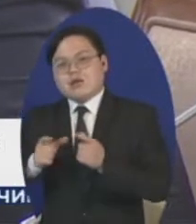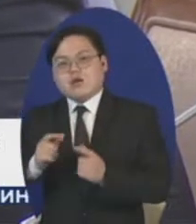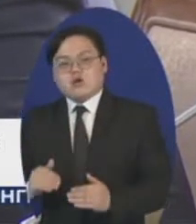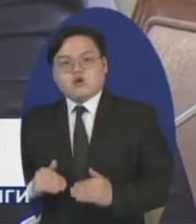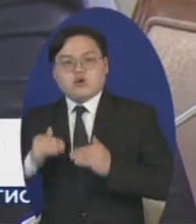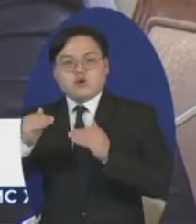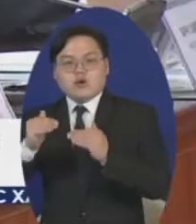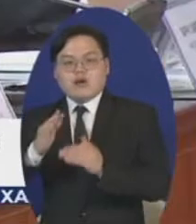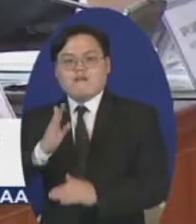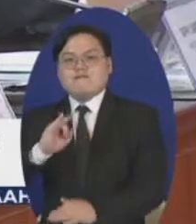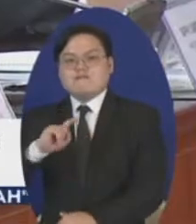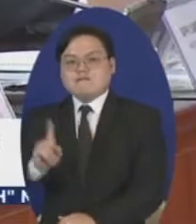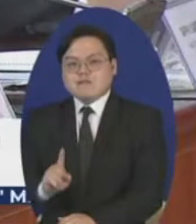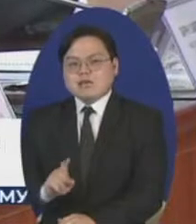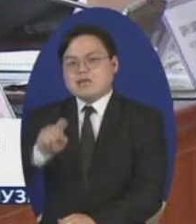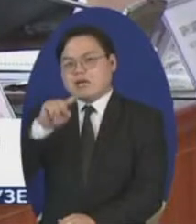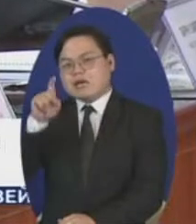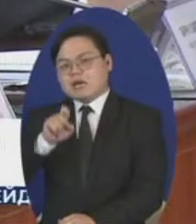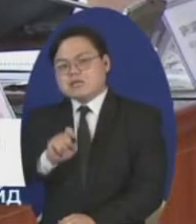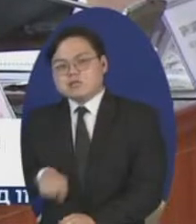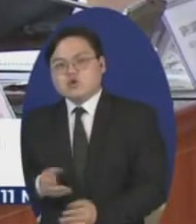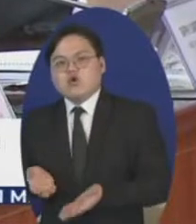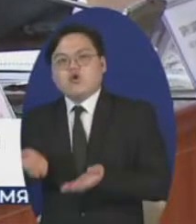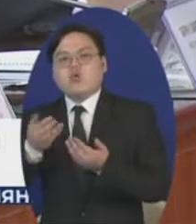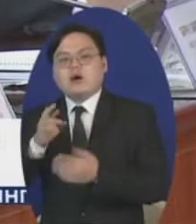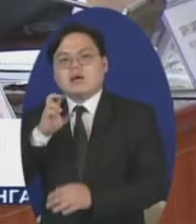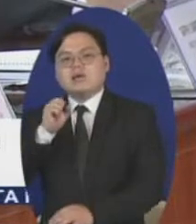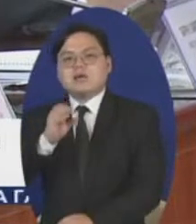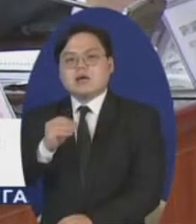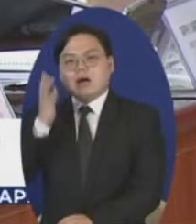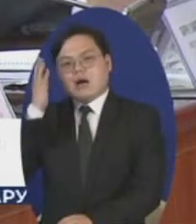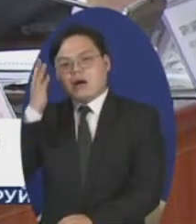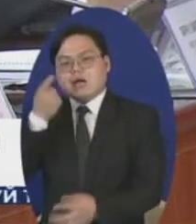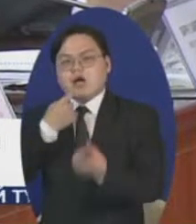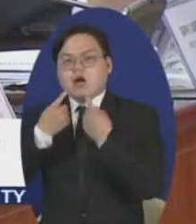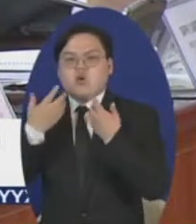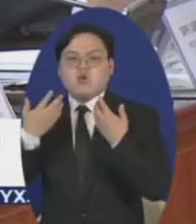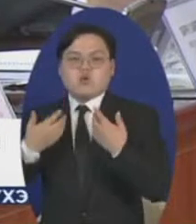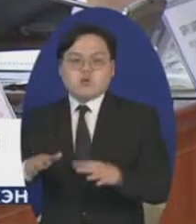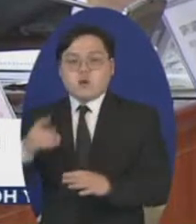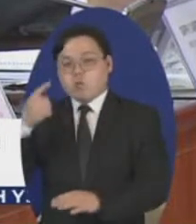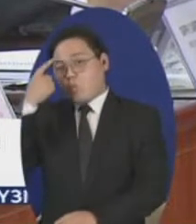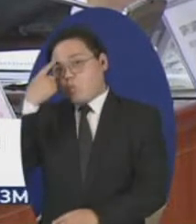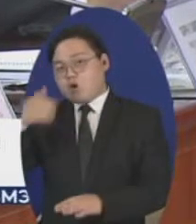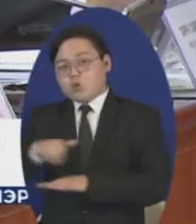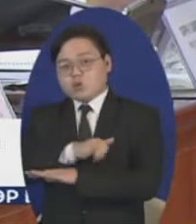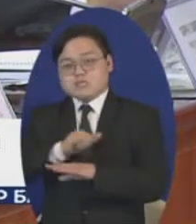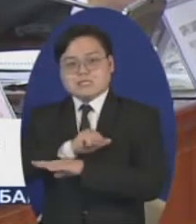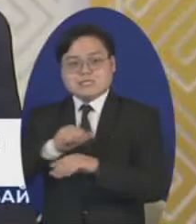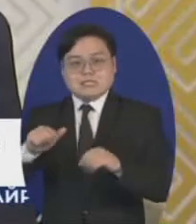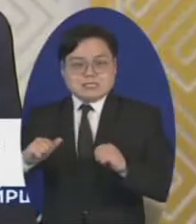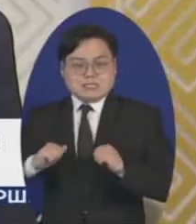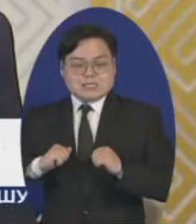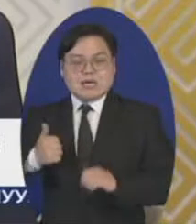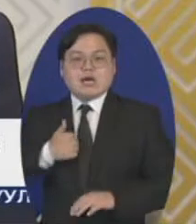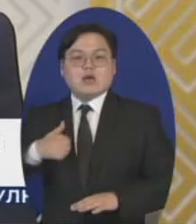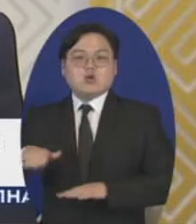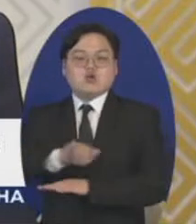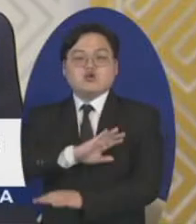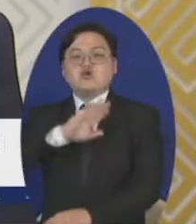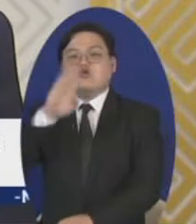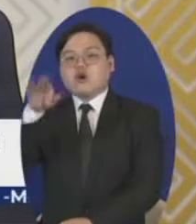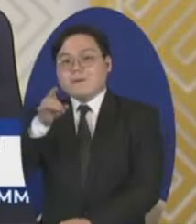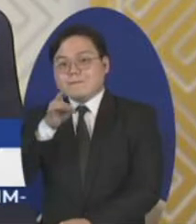хоорондын харилцан зорчих визийн асуудлыг хөнгөвчлөх талаар яриа хэлцээ өрнжээ. Монгол улсын иргэд Канад улс руу зорчиход визний одоо